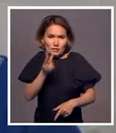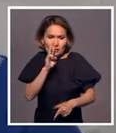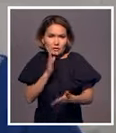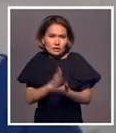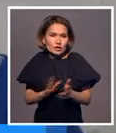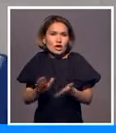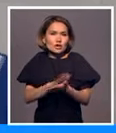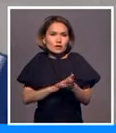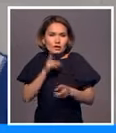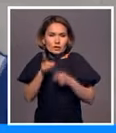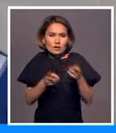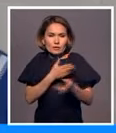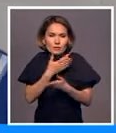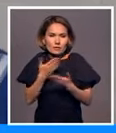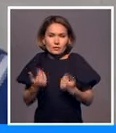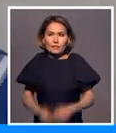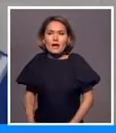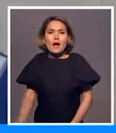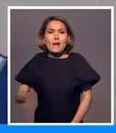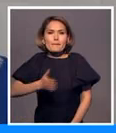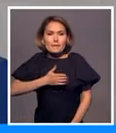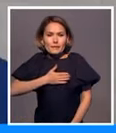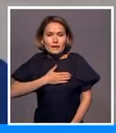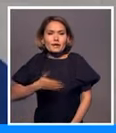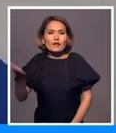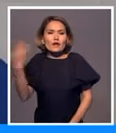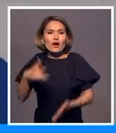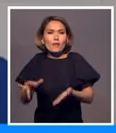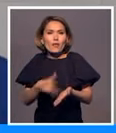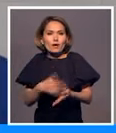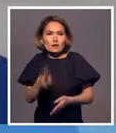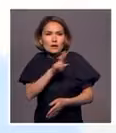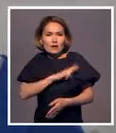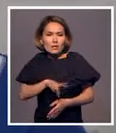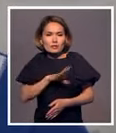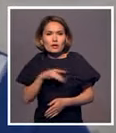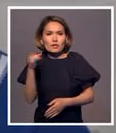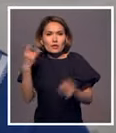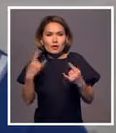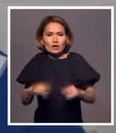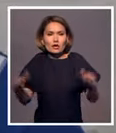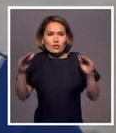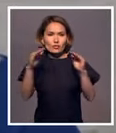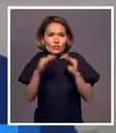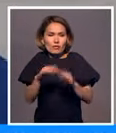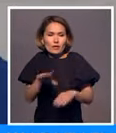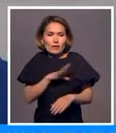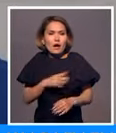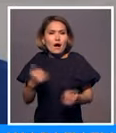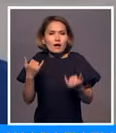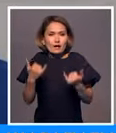Оқуды бітіргесін бірден жұмысқа орналастырды. Өзіміз дегенде жоқпын. Жалақысы көңілімнен шықты. Қазір тұрақты жалақым бар. Жұмыссыз